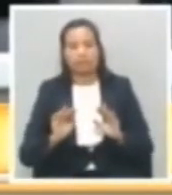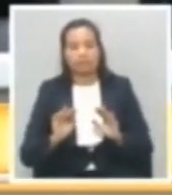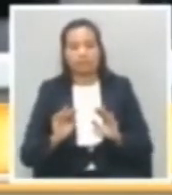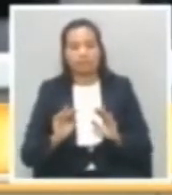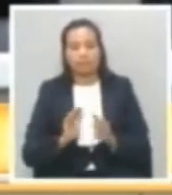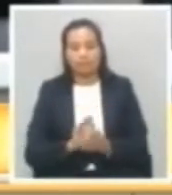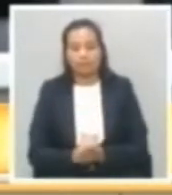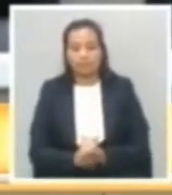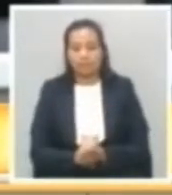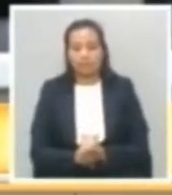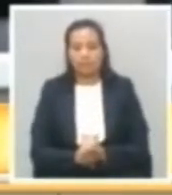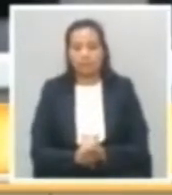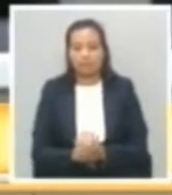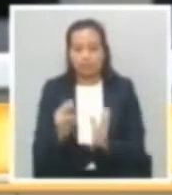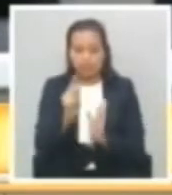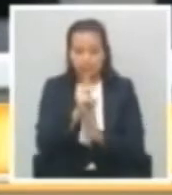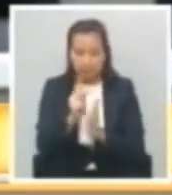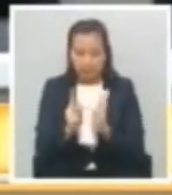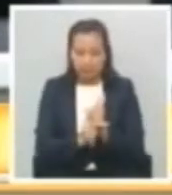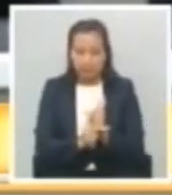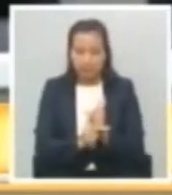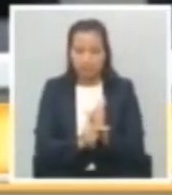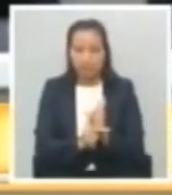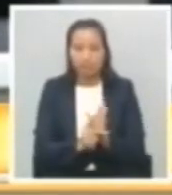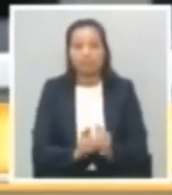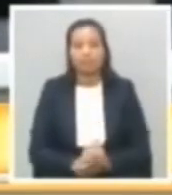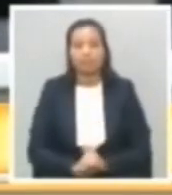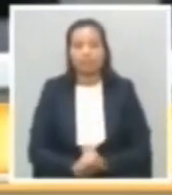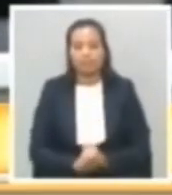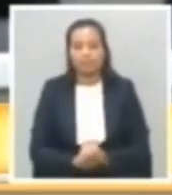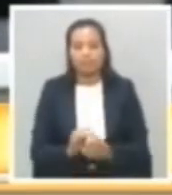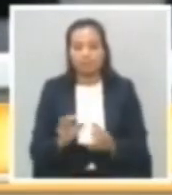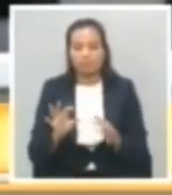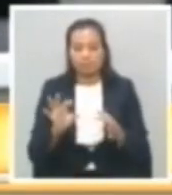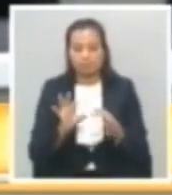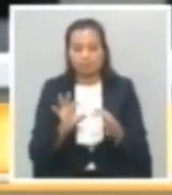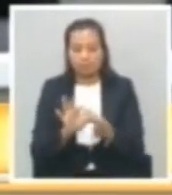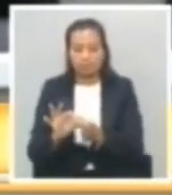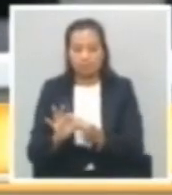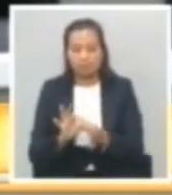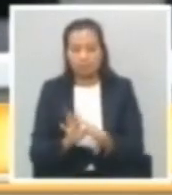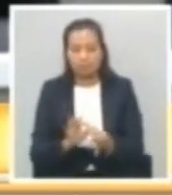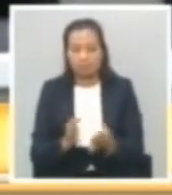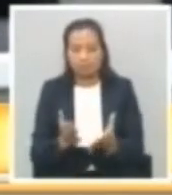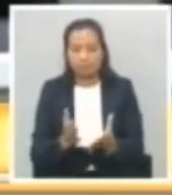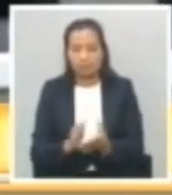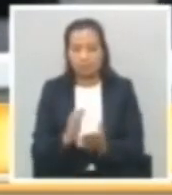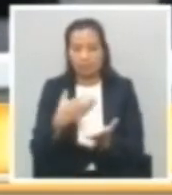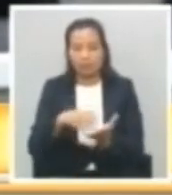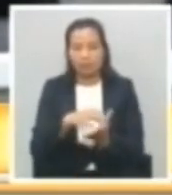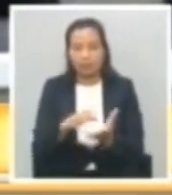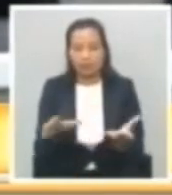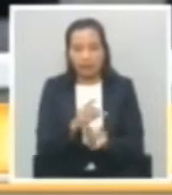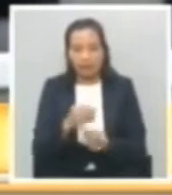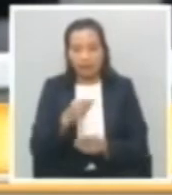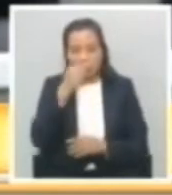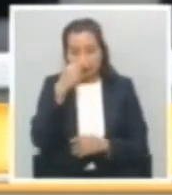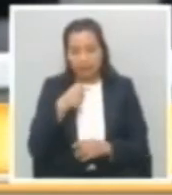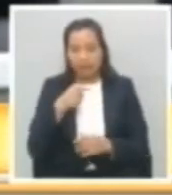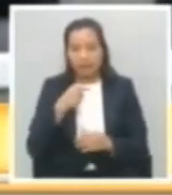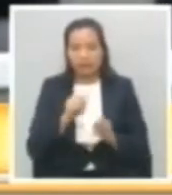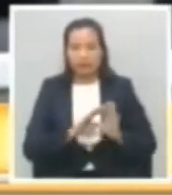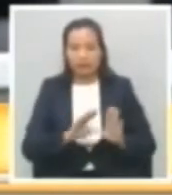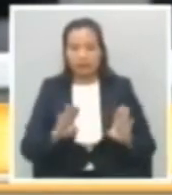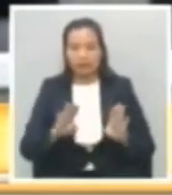สถานะทางกฎหมายไม่สอดคล้องกันกล่าวคือสังคมไทยเป็นสังคมที่เ